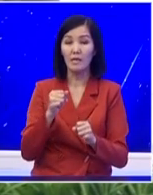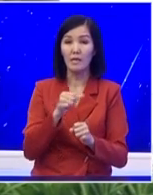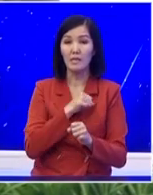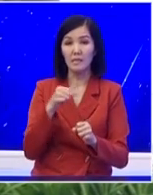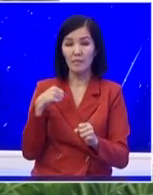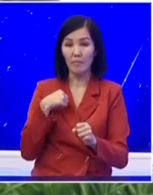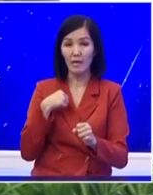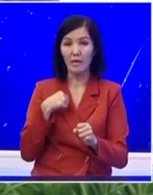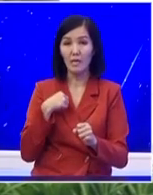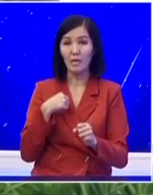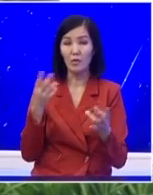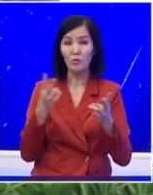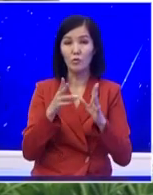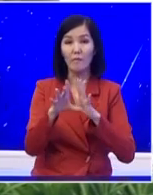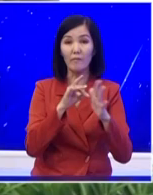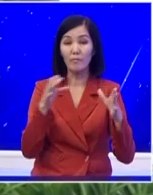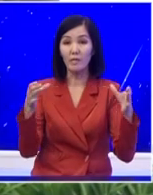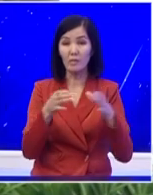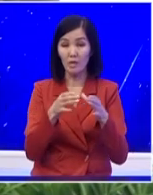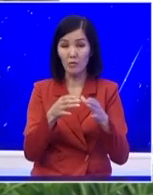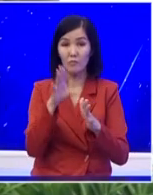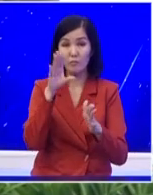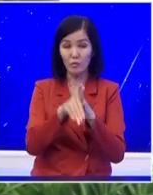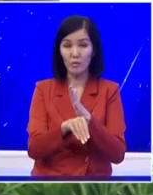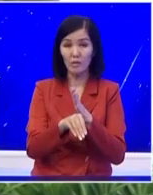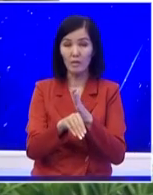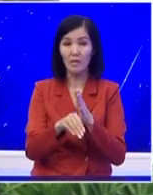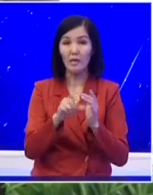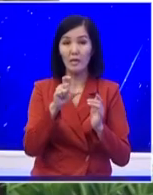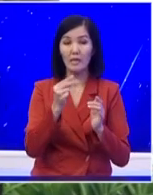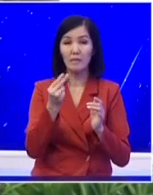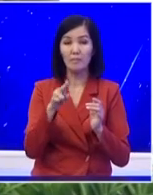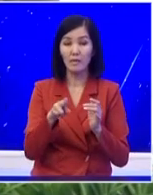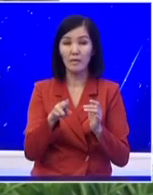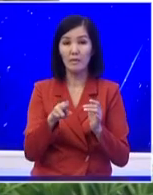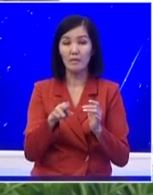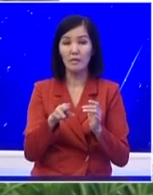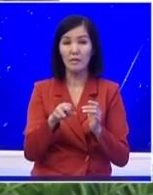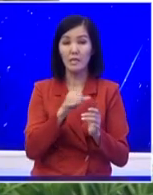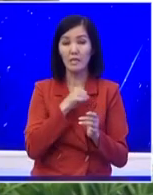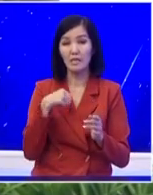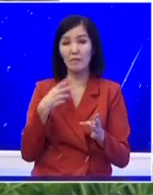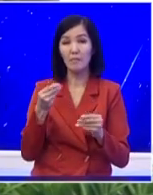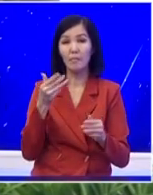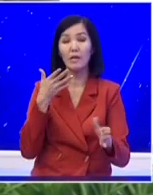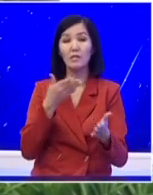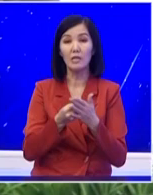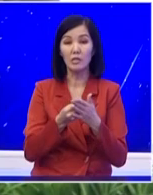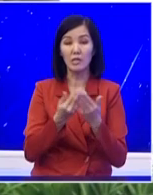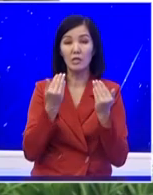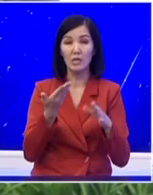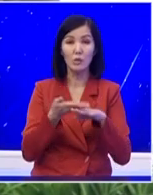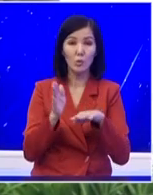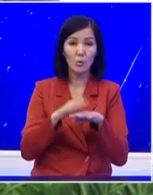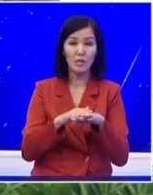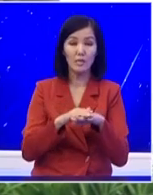касается, в частности, самозанятого населения, это плательщики ЕСП и самостоятельные плательщики. Поскольку сейчас возникают